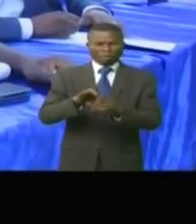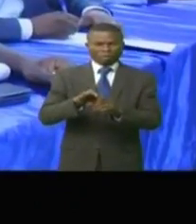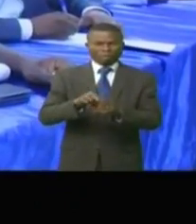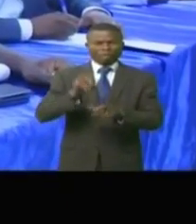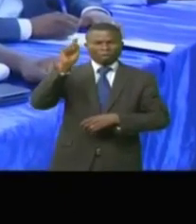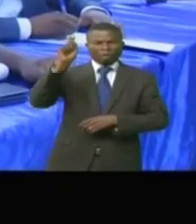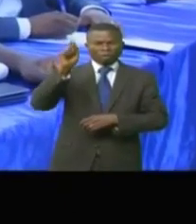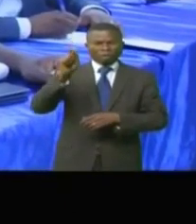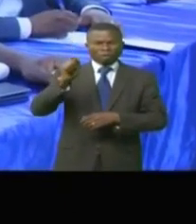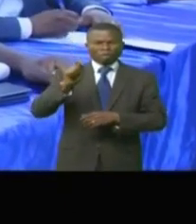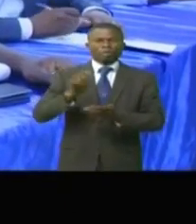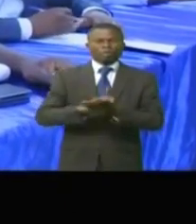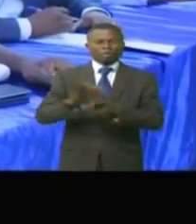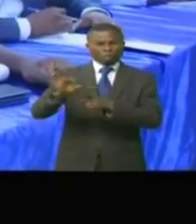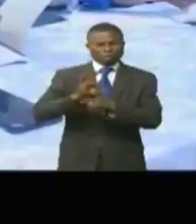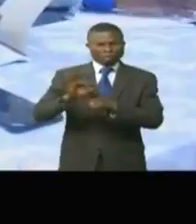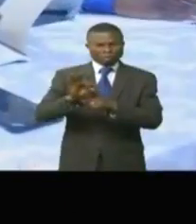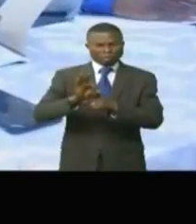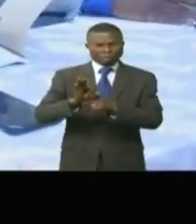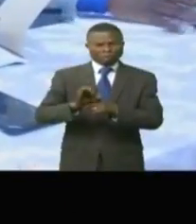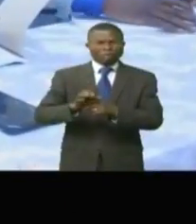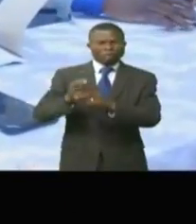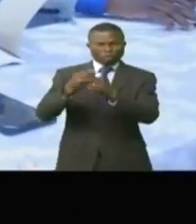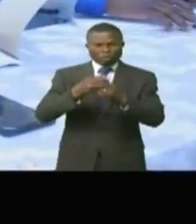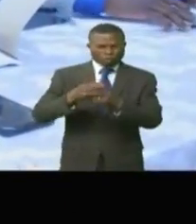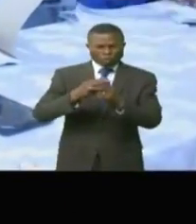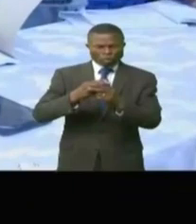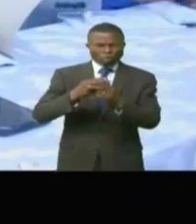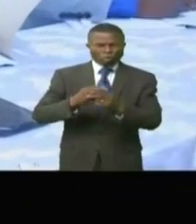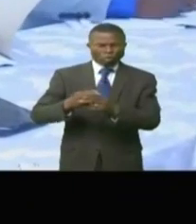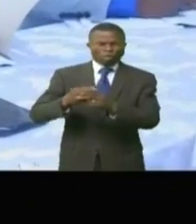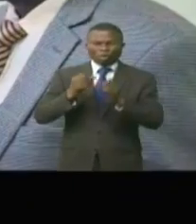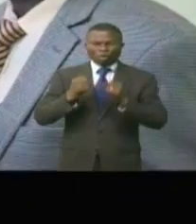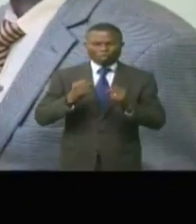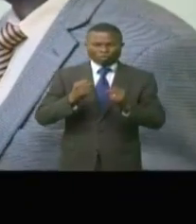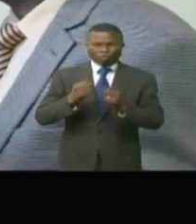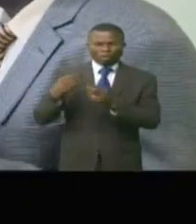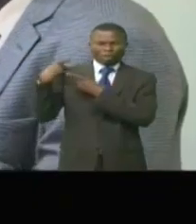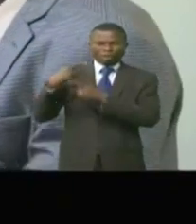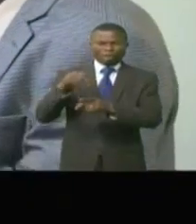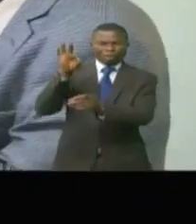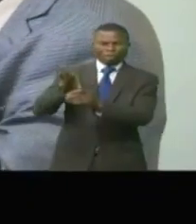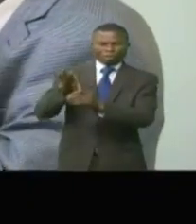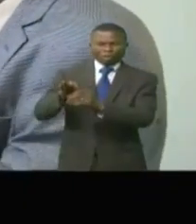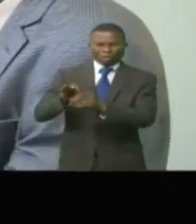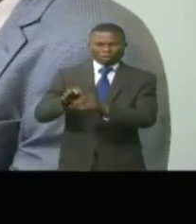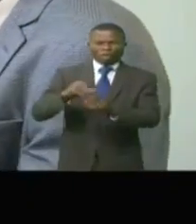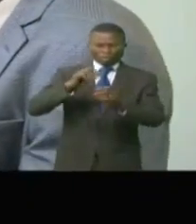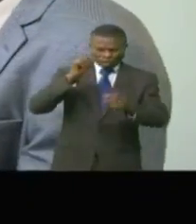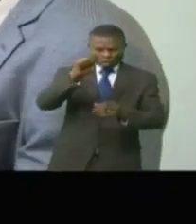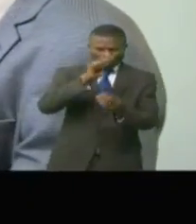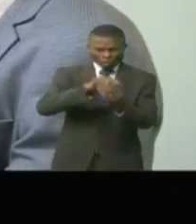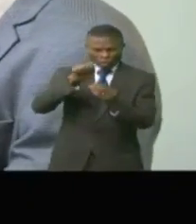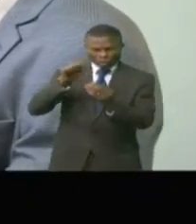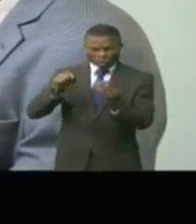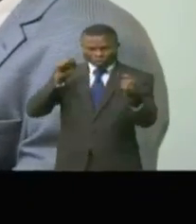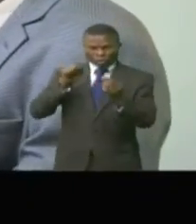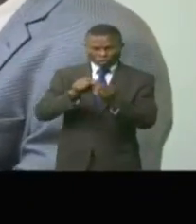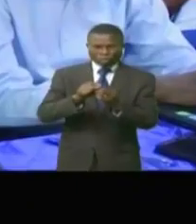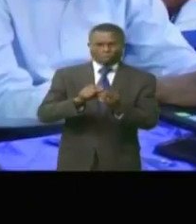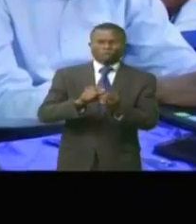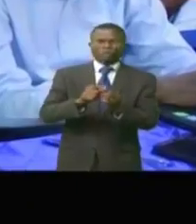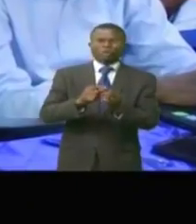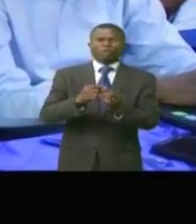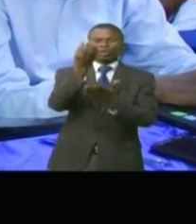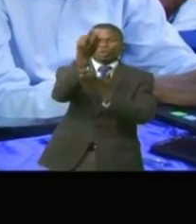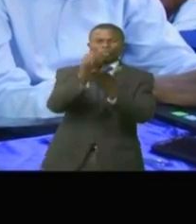témoins formés sont appelés à suivre tous les processus électoraux, depuis le vote en passant par les dépouillements jusqu'à l'affichage des